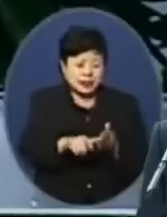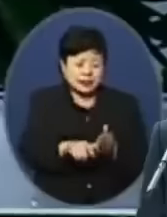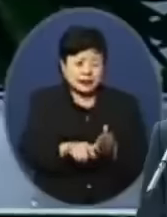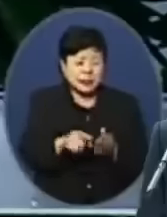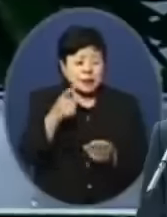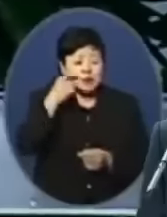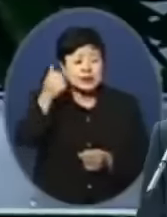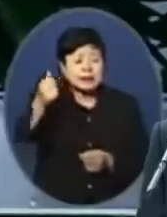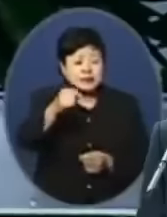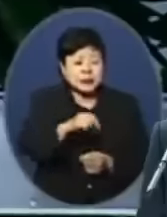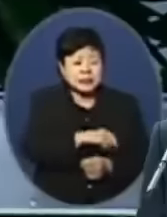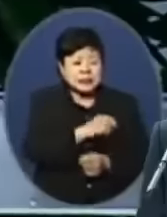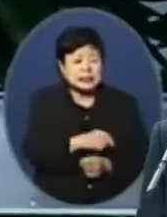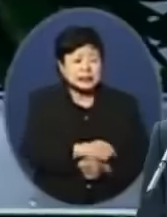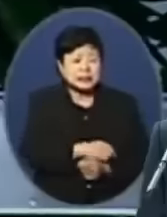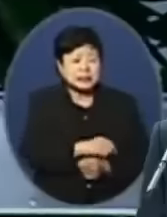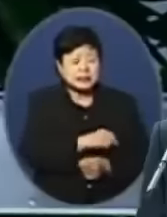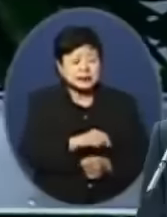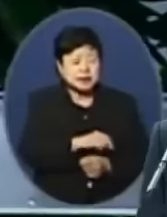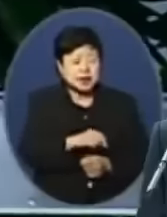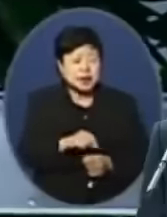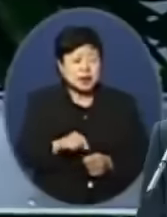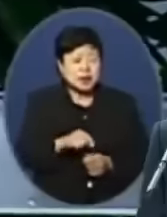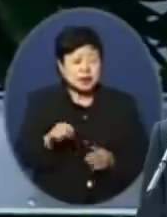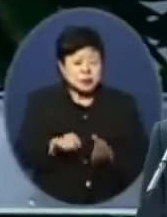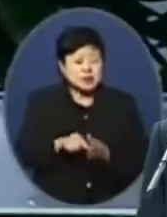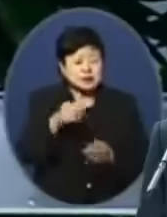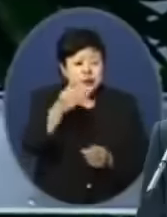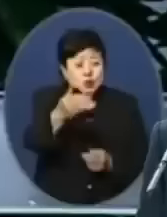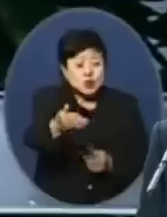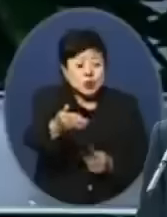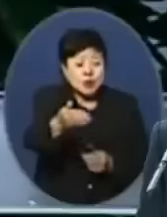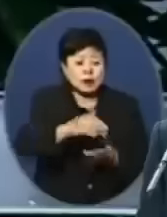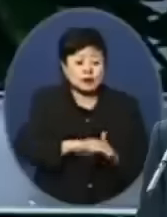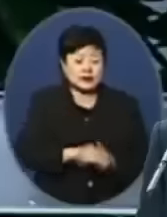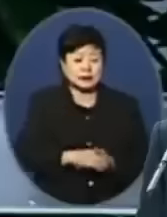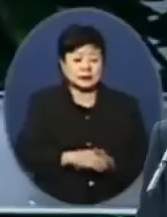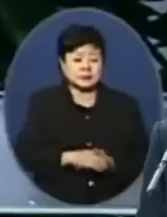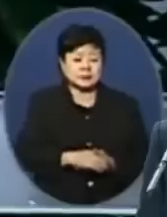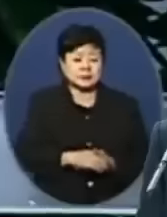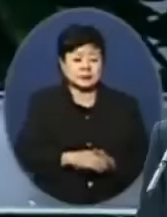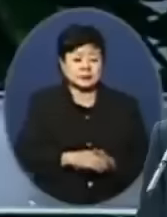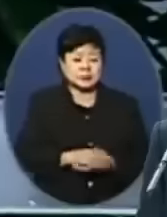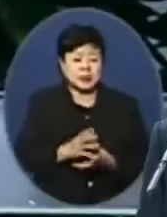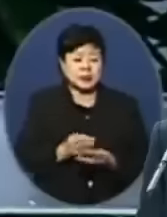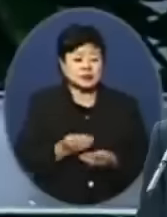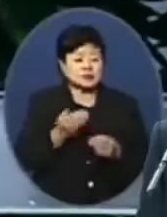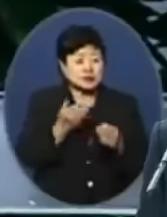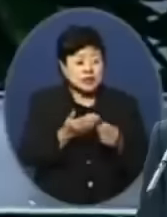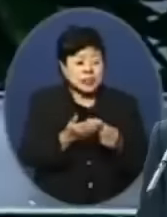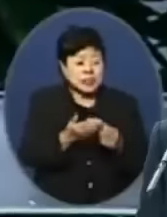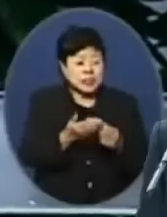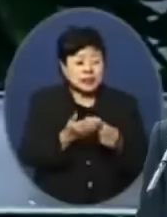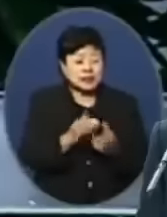목사에게 특별한 믿음을 부어주시는 것입니다. 언제 그런 게 좋았냐?